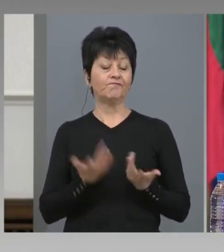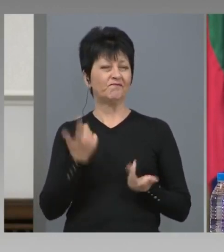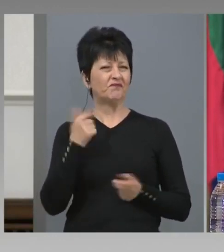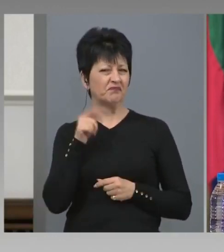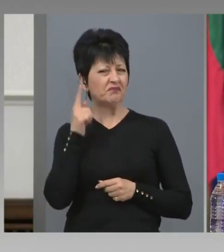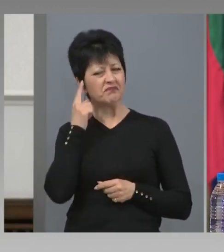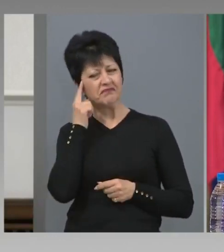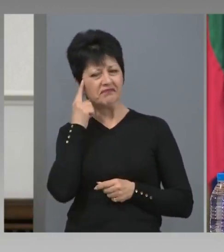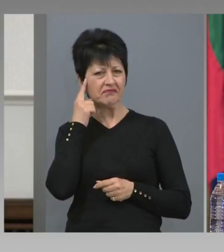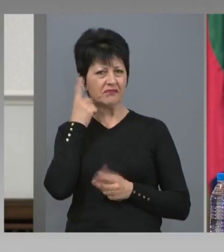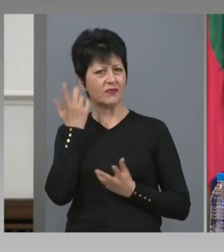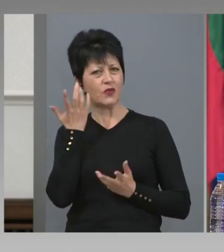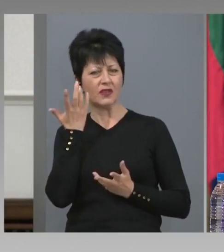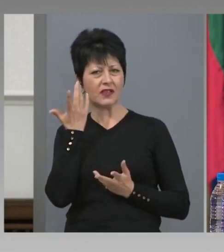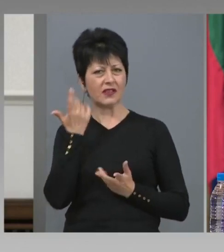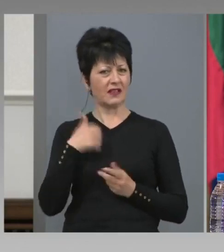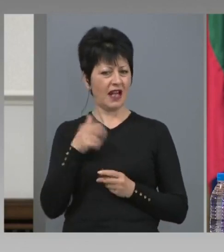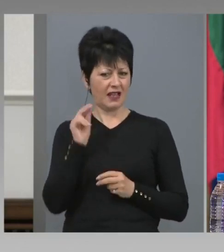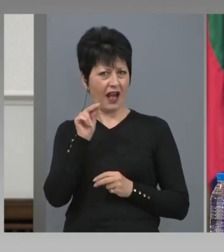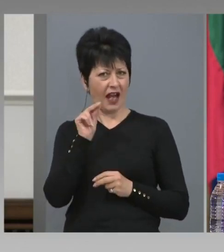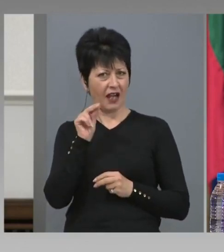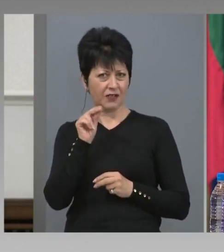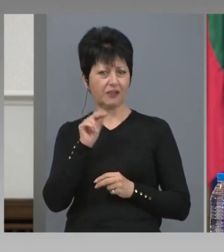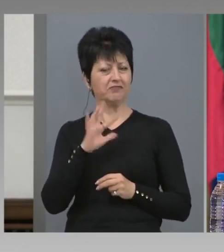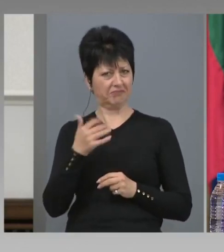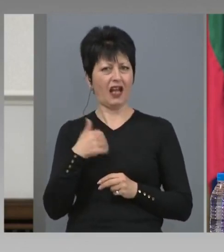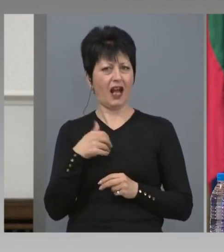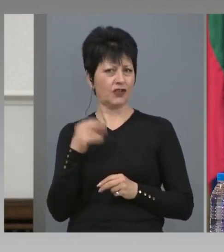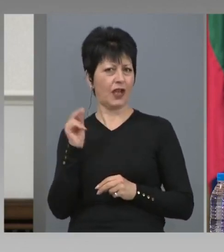Чуда се дали аз да кажа, но аз ще ги кажа и ще